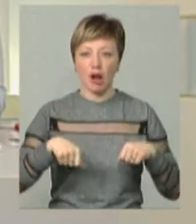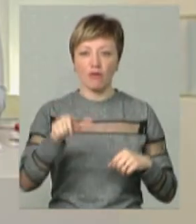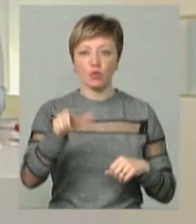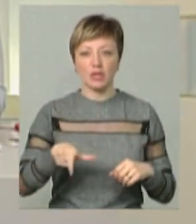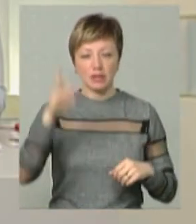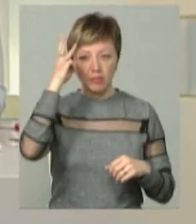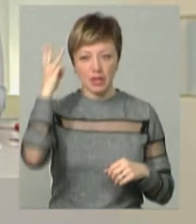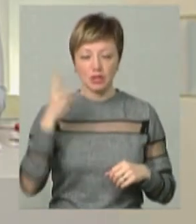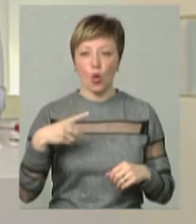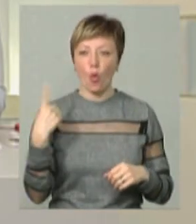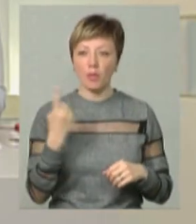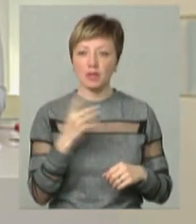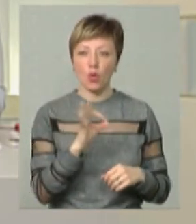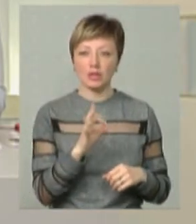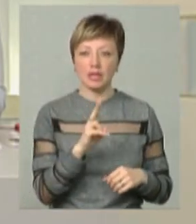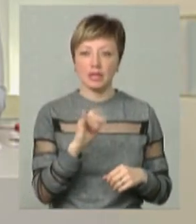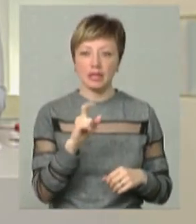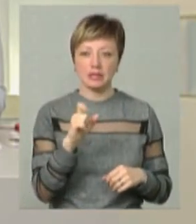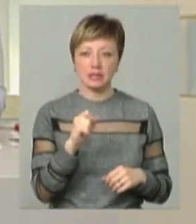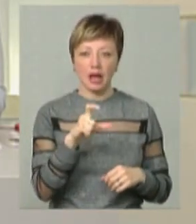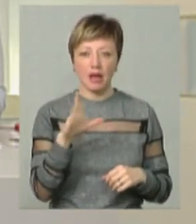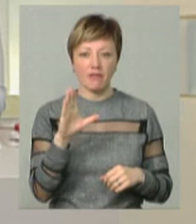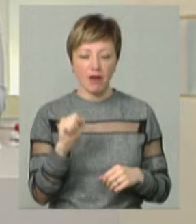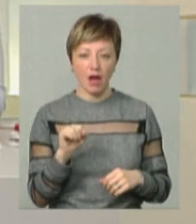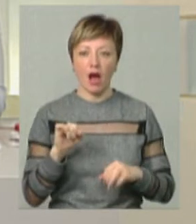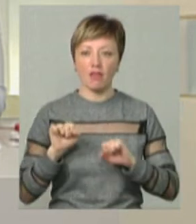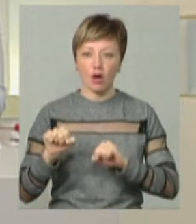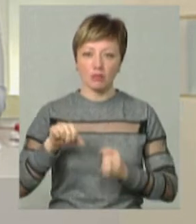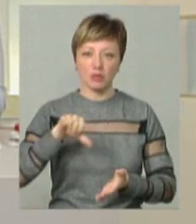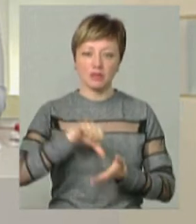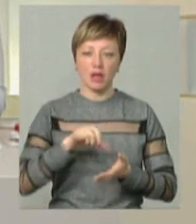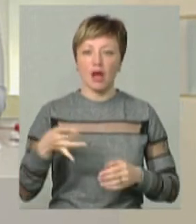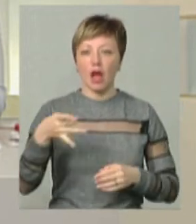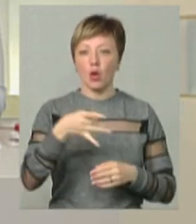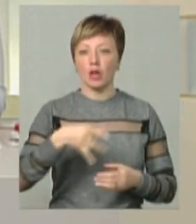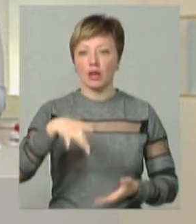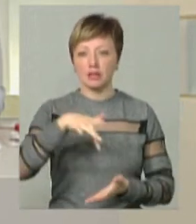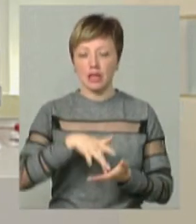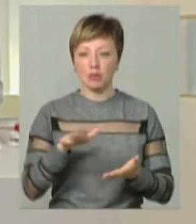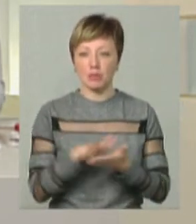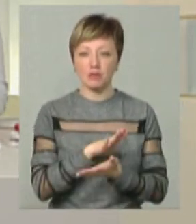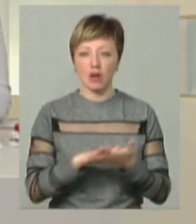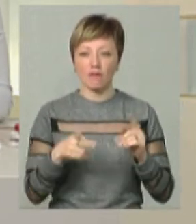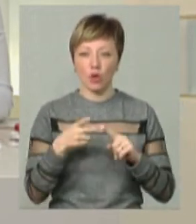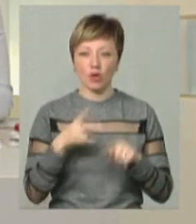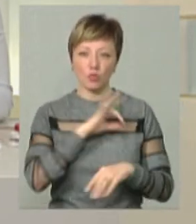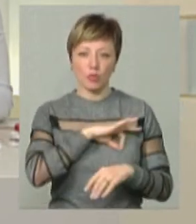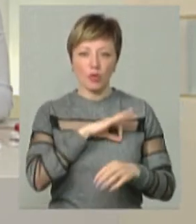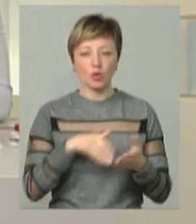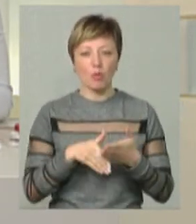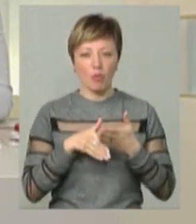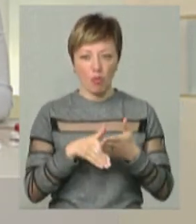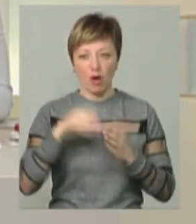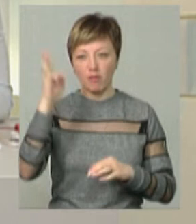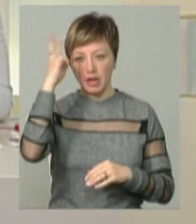у Хмельницькій області Оксаною Кізаєвою та адвокаткою, представницею Регіонального центру безоплатної вторинної правової допомоги